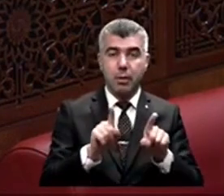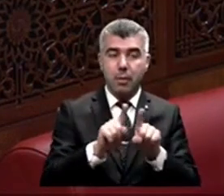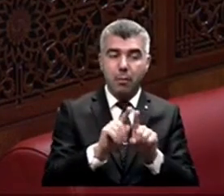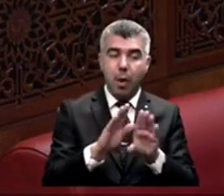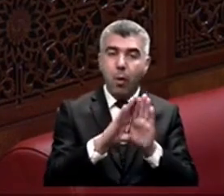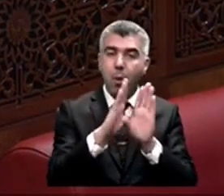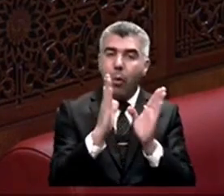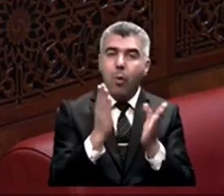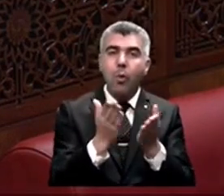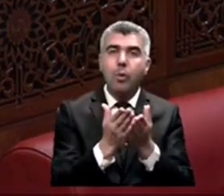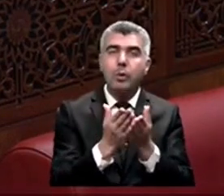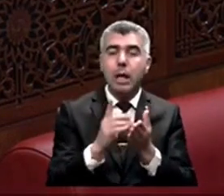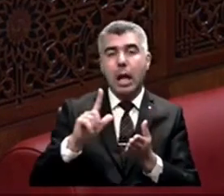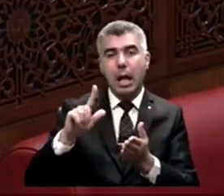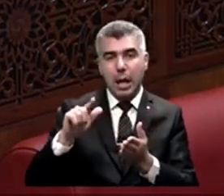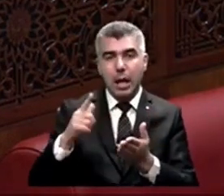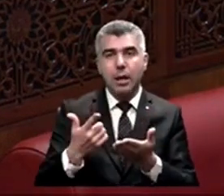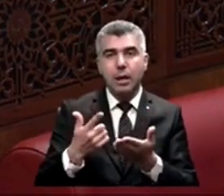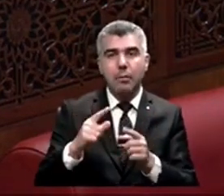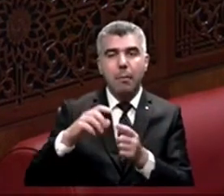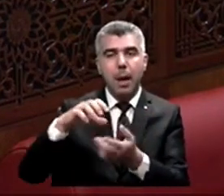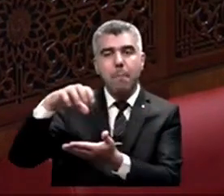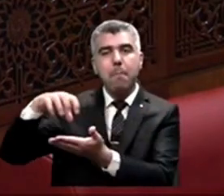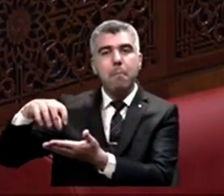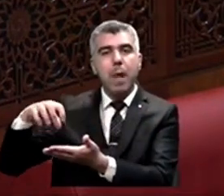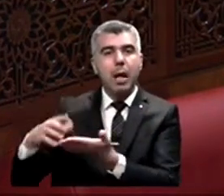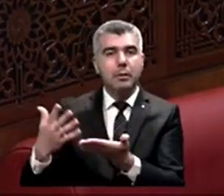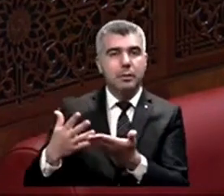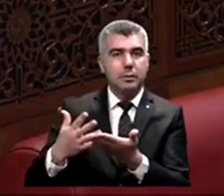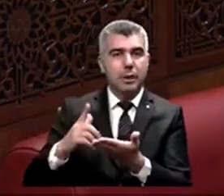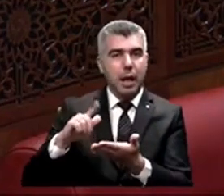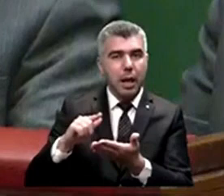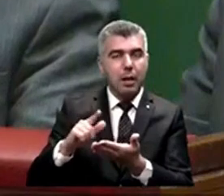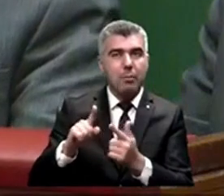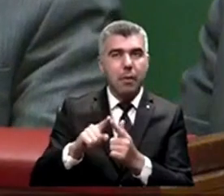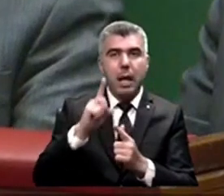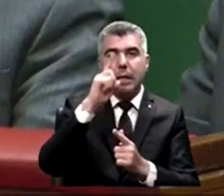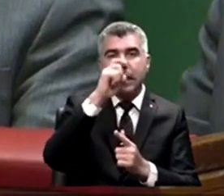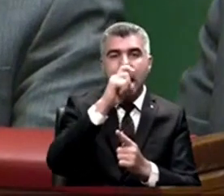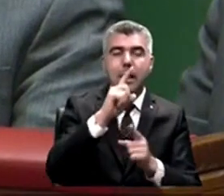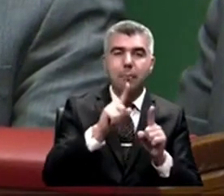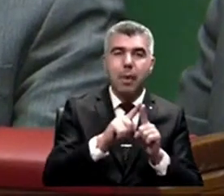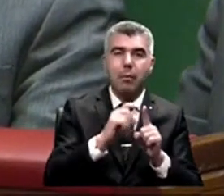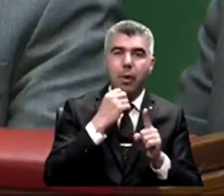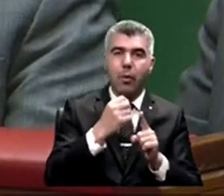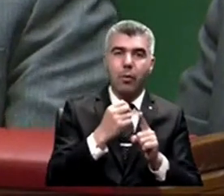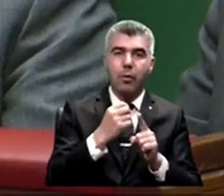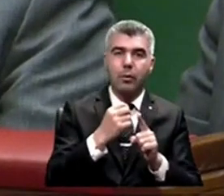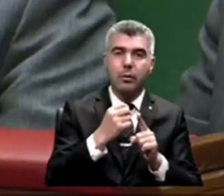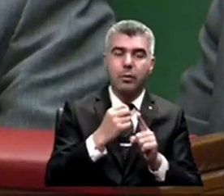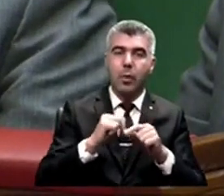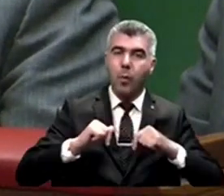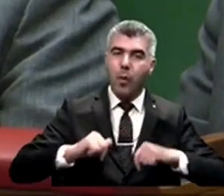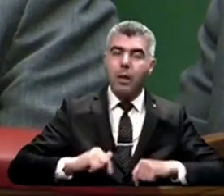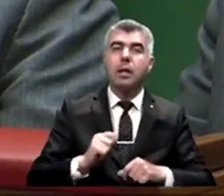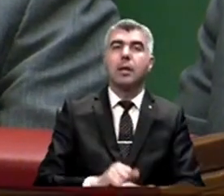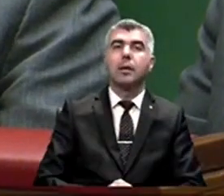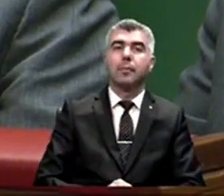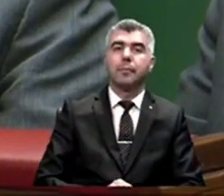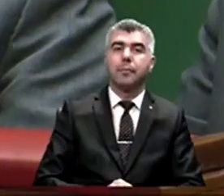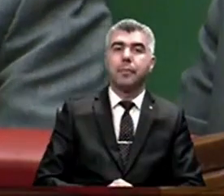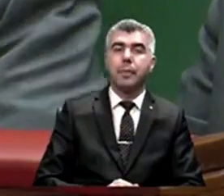الذي صار هنالك في بلدان أخرى يجعل تدخلنا تدخلا محدودا، ماشي غير